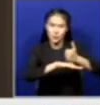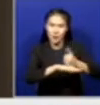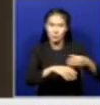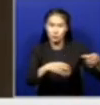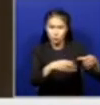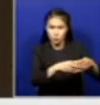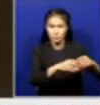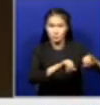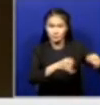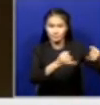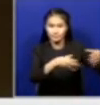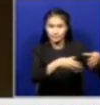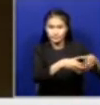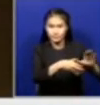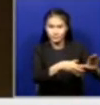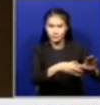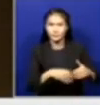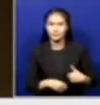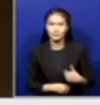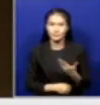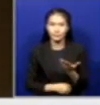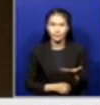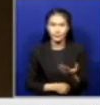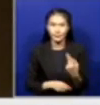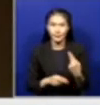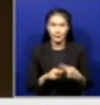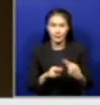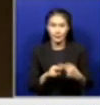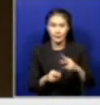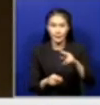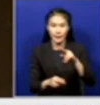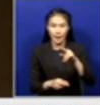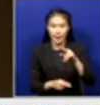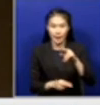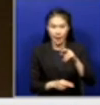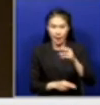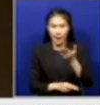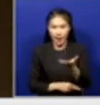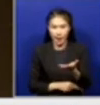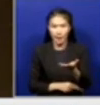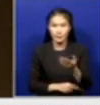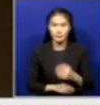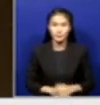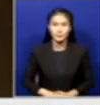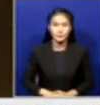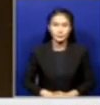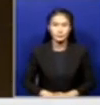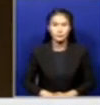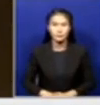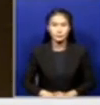ปครับท่านนาวาเอกนาวาอากาศเอกอนุดิษฐ์นครทัพครับขอเชิญครับ